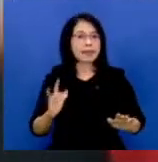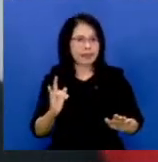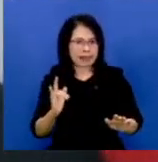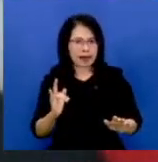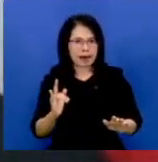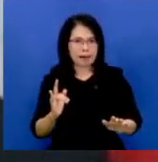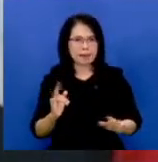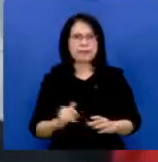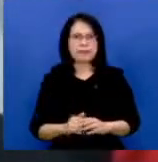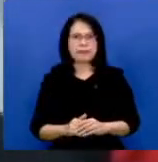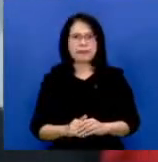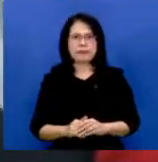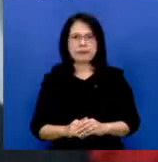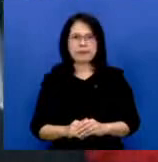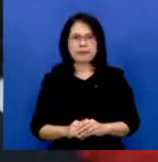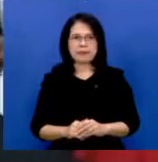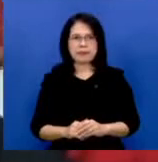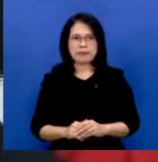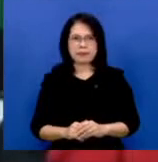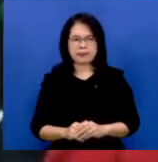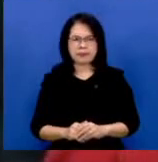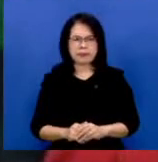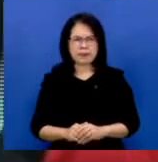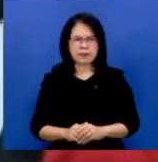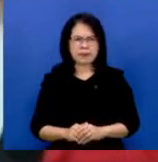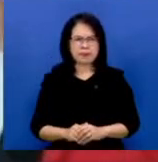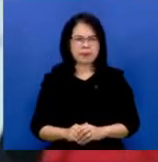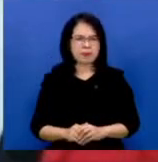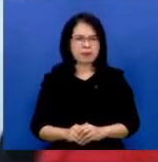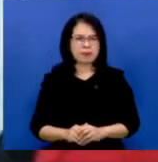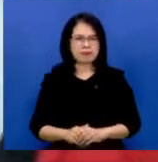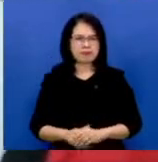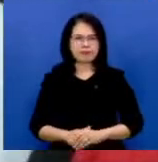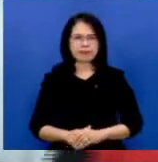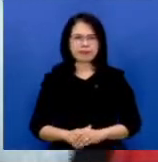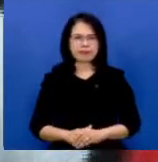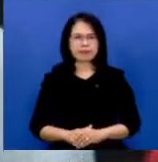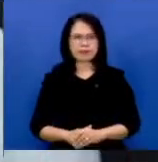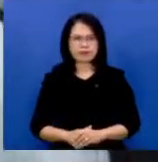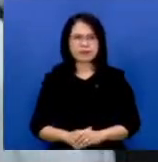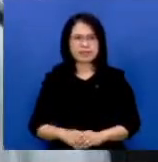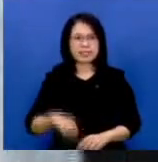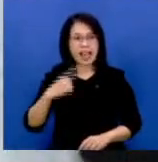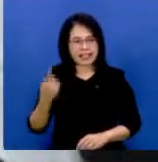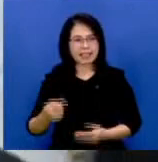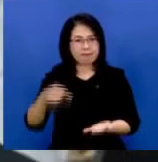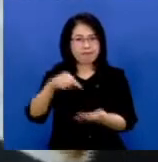yang akan dilakukan, ya kita sesuai dengan harapan bahwa kita akan bertanding secara